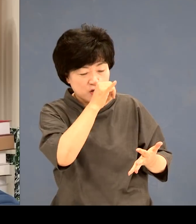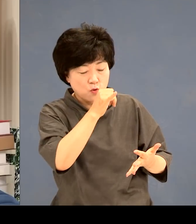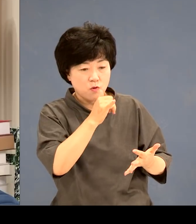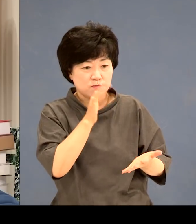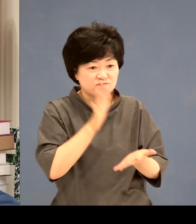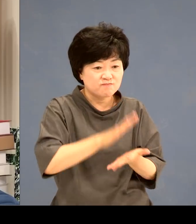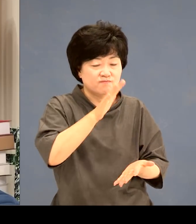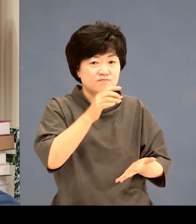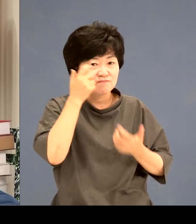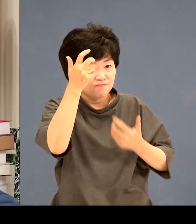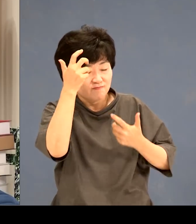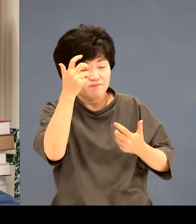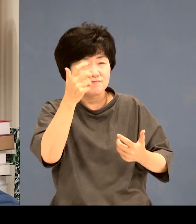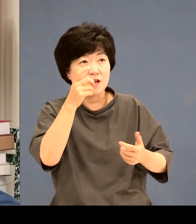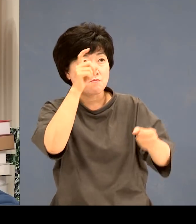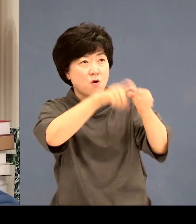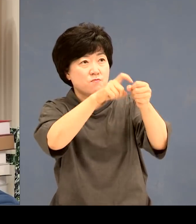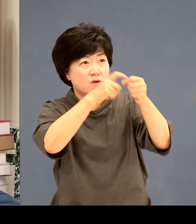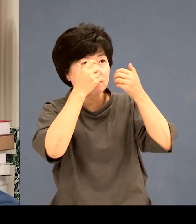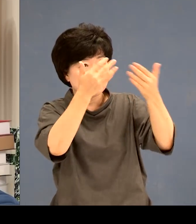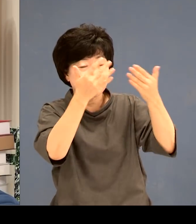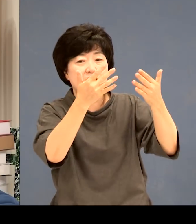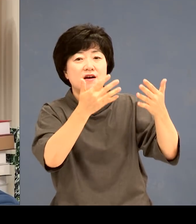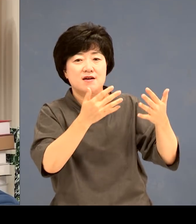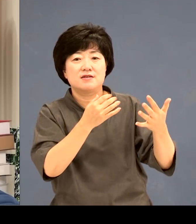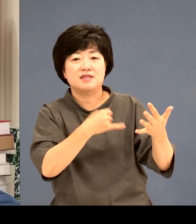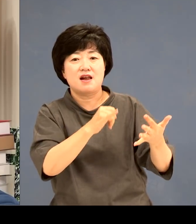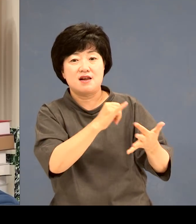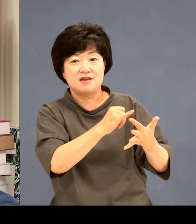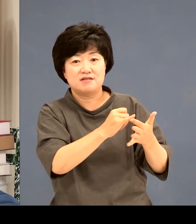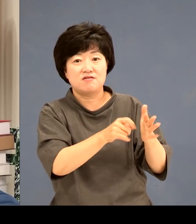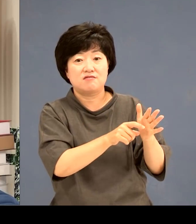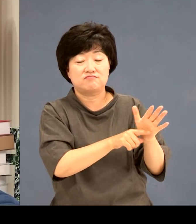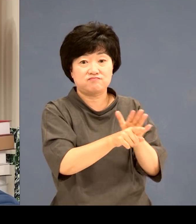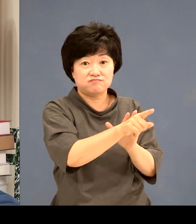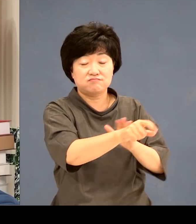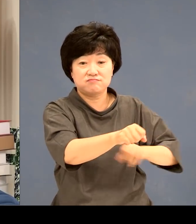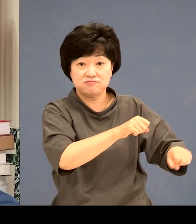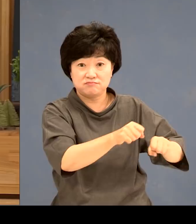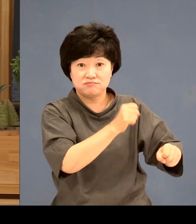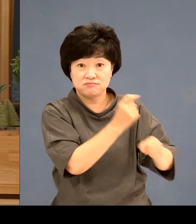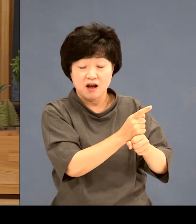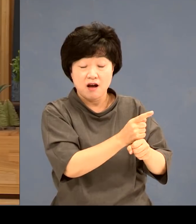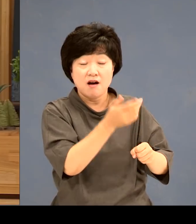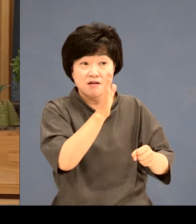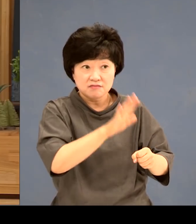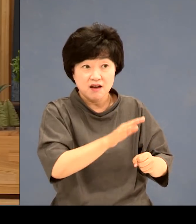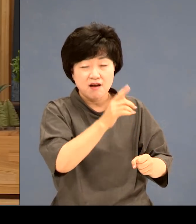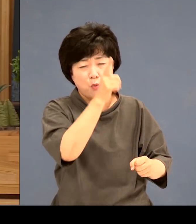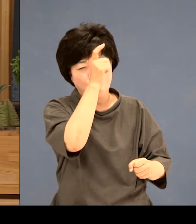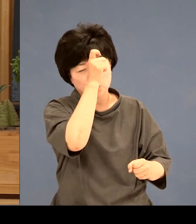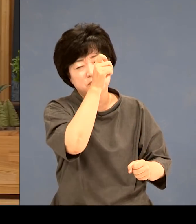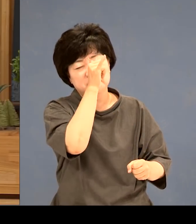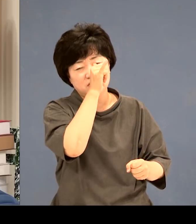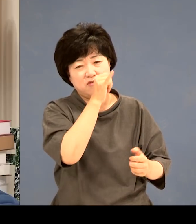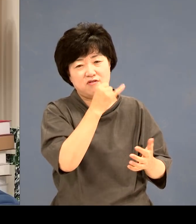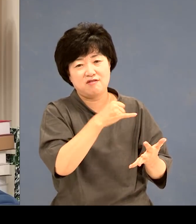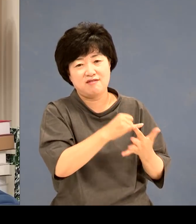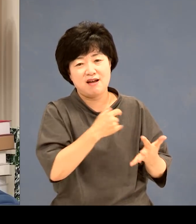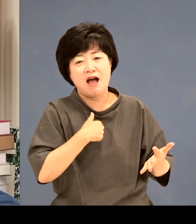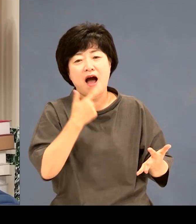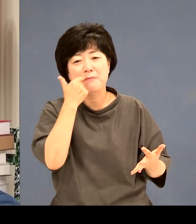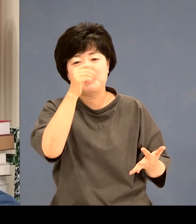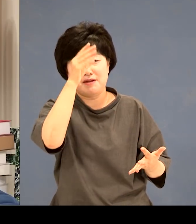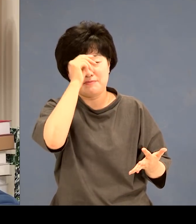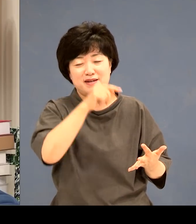막 하라고 막 그렇게 이렇게 하고 그 아이를 이제 바꾸려고 많이 애를 썼죠. 저희 딸 같은 경우는